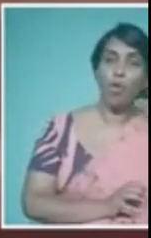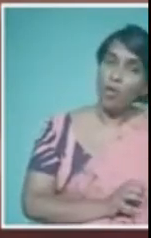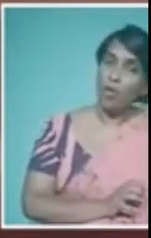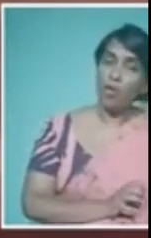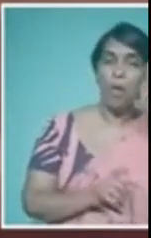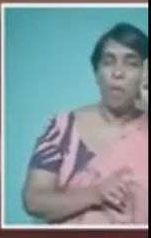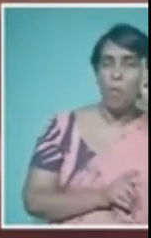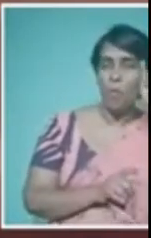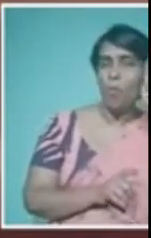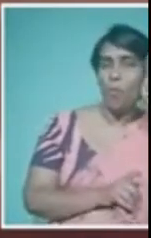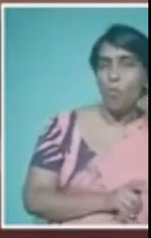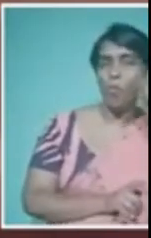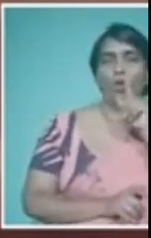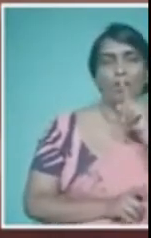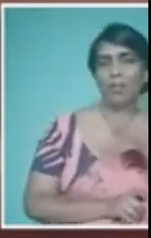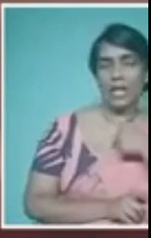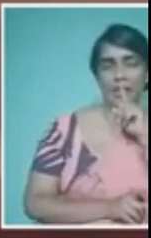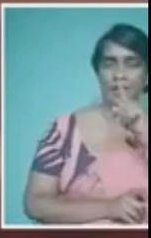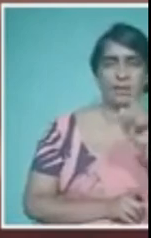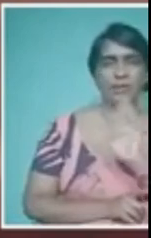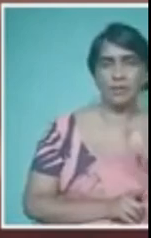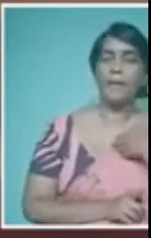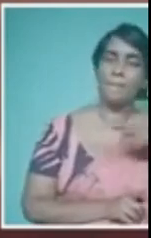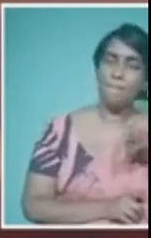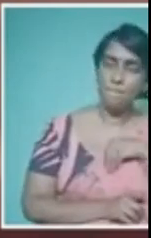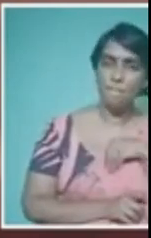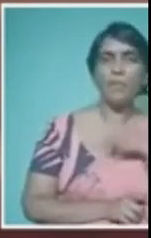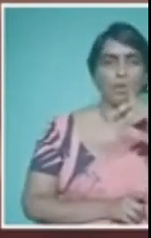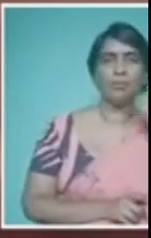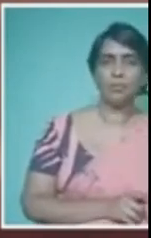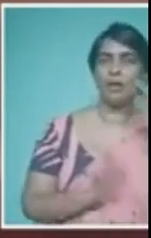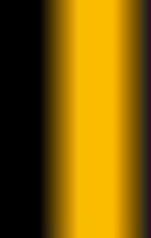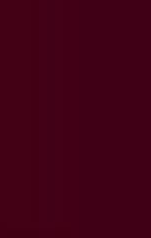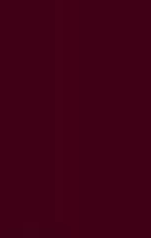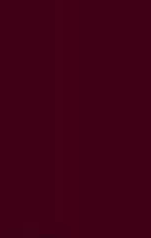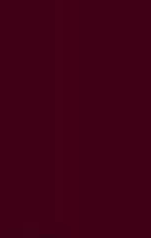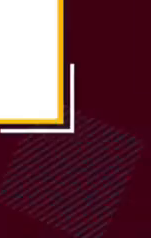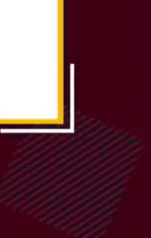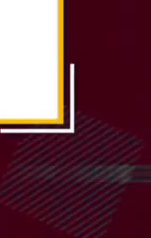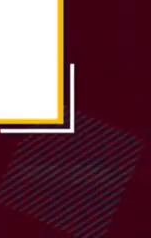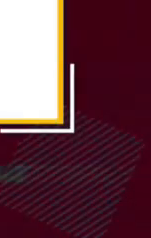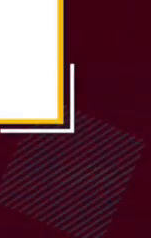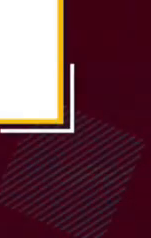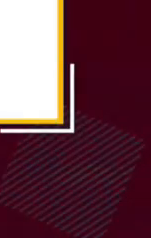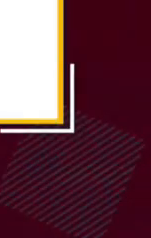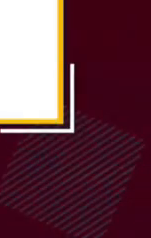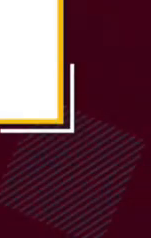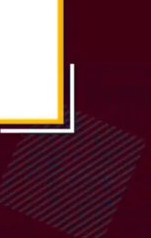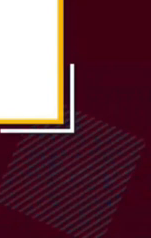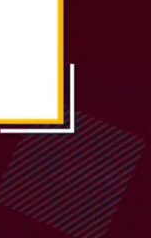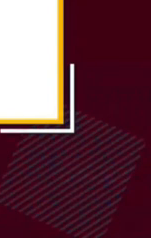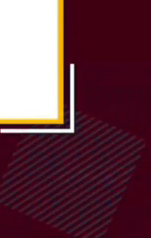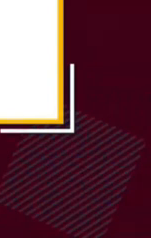තුනෝ බූරුවෝ කියලා. මම අපි එහෙම කියන්න කැමති නැහැ. අපි පිළිගන්නවා එතුමාලට කතා කිරීමේ අයිතිය තියෙනවායි කියලා. උණුසුම් පුවත් දෙසනින් දැනගන්න